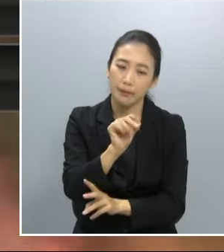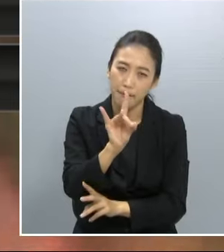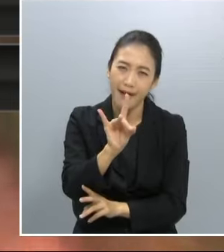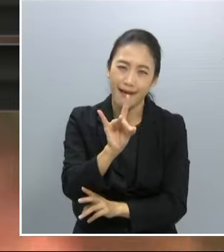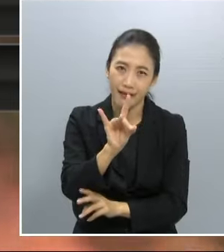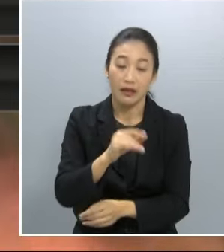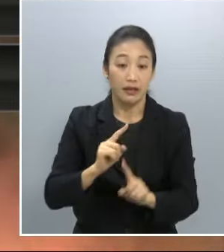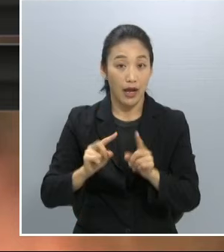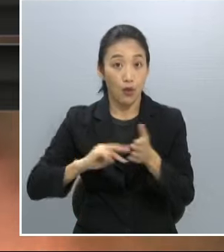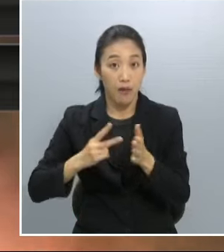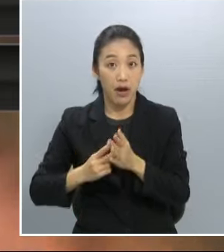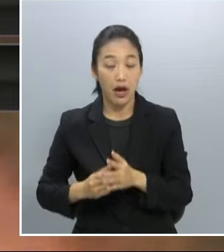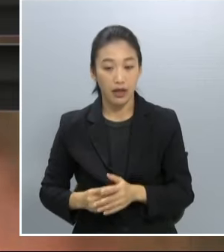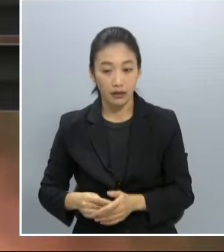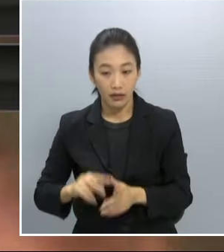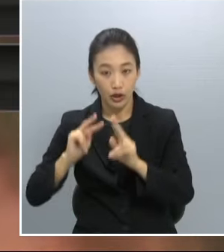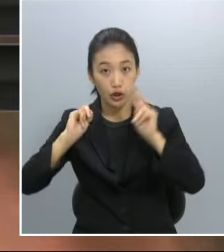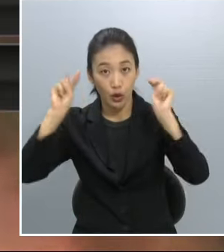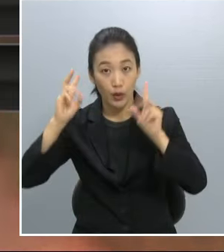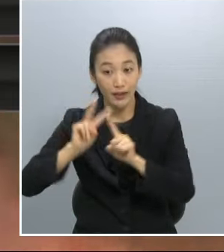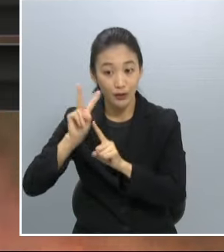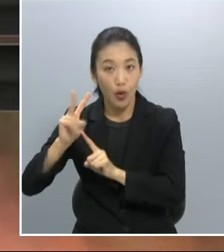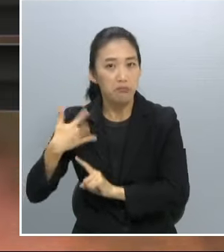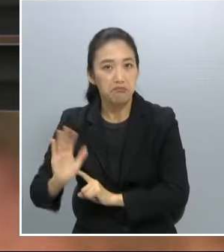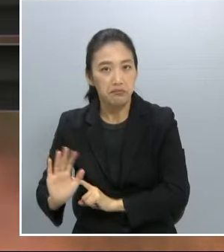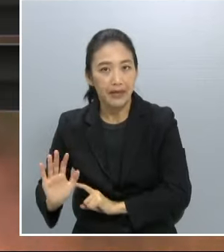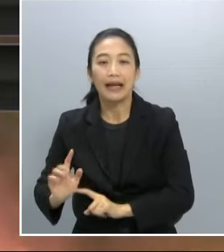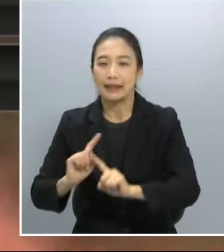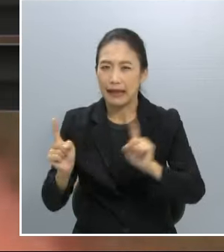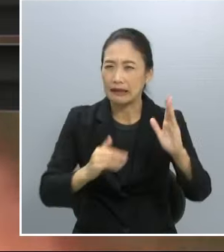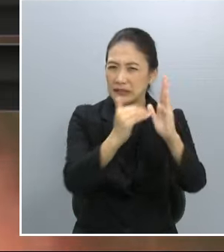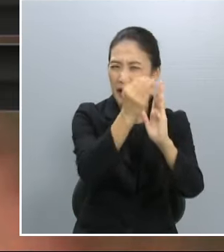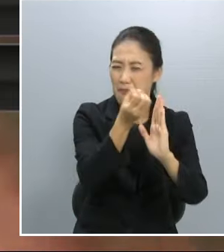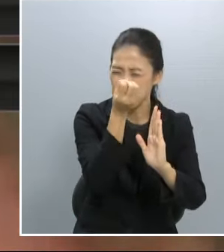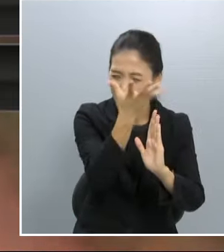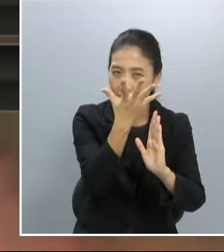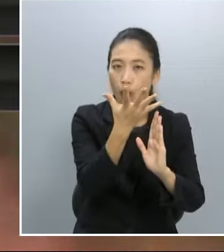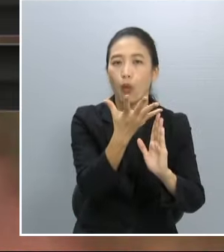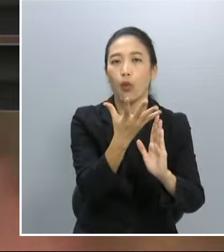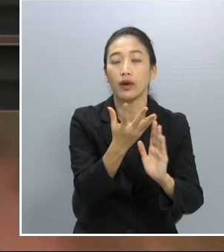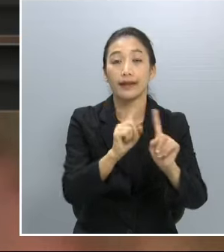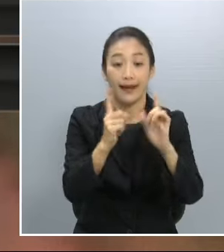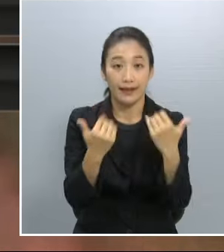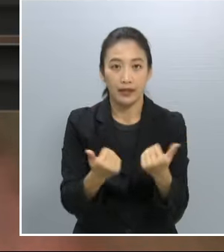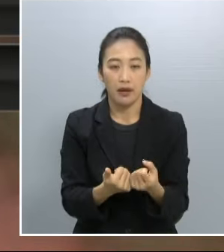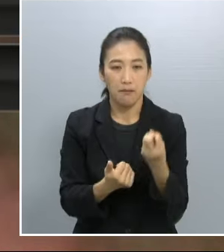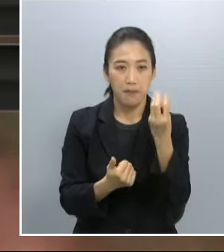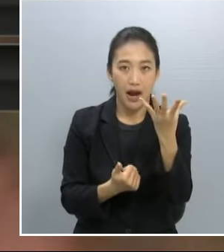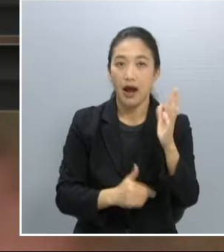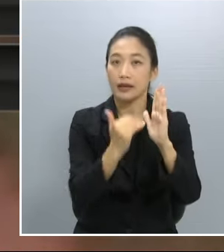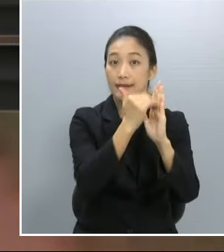ประเทศนะค่ะอาจจะมีจังหวัดอื่นของภาคเหนือที่ร้อนกว่านี้ก็ได้อันนี้เขาเรียกว่าอุณหภูมิสูงสุดของแต่ละ